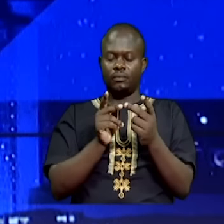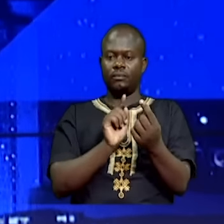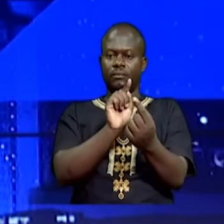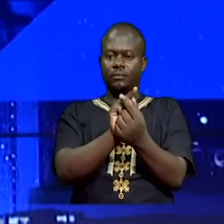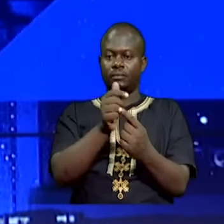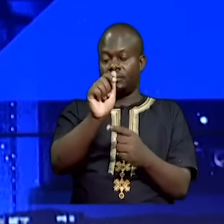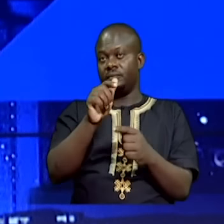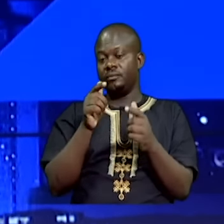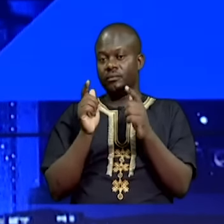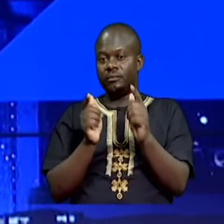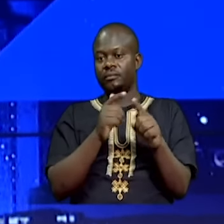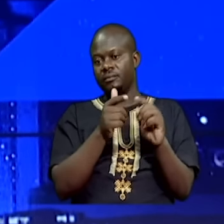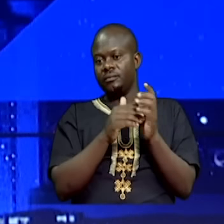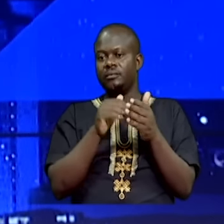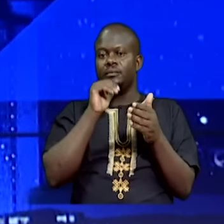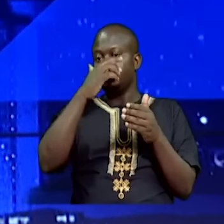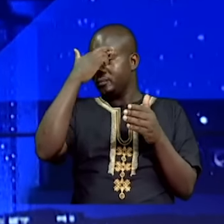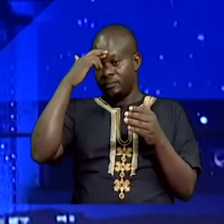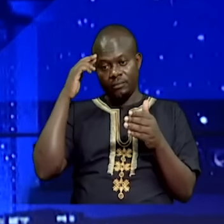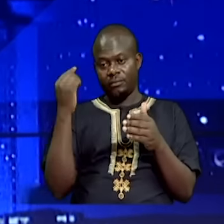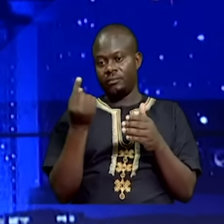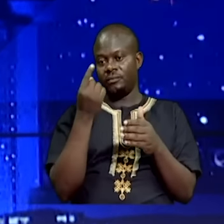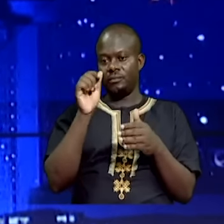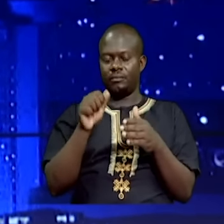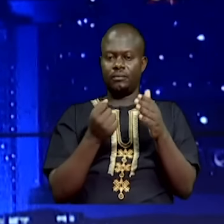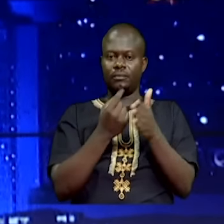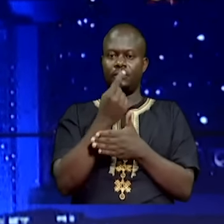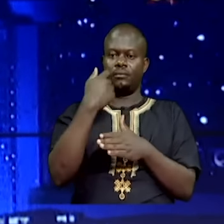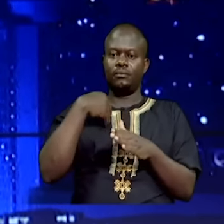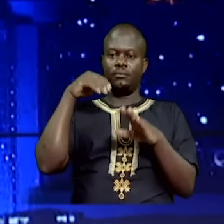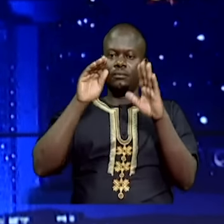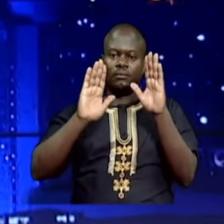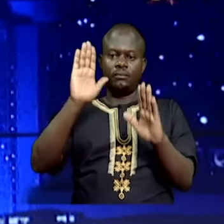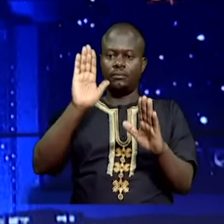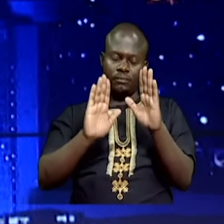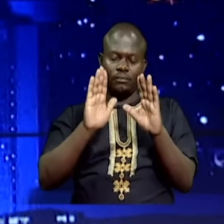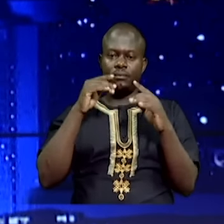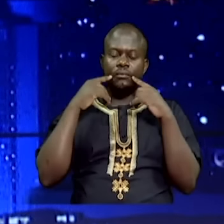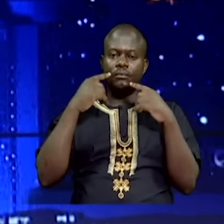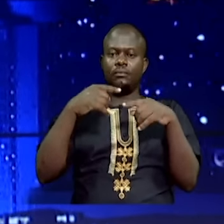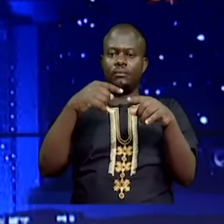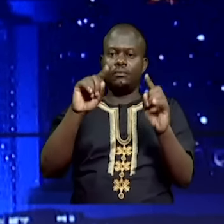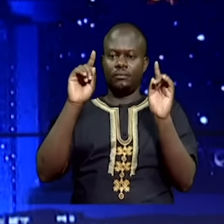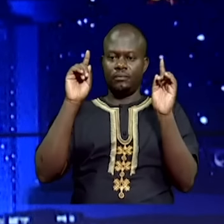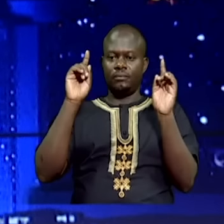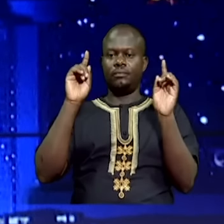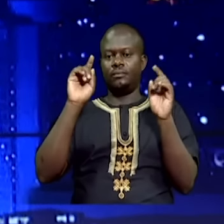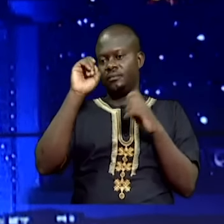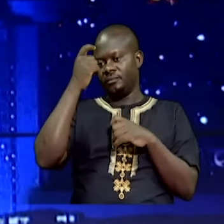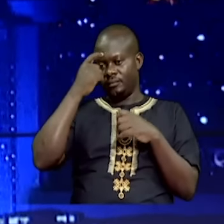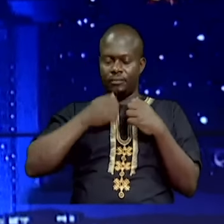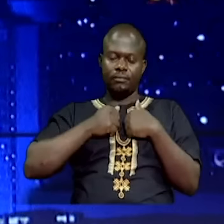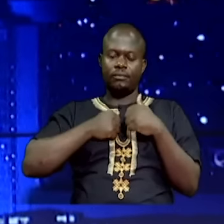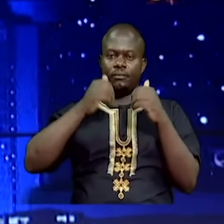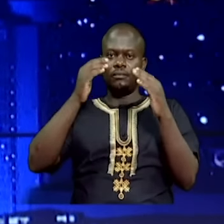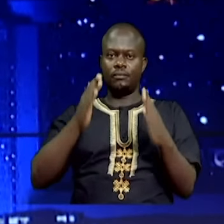n'icyo gitero ndetse ngo nta n'impamvu n'imwe yatuma rubigiramo uruhare. Mu itangazo ryashyizwe hanze na guverinoma y'u